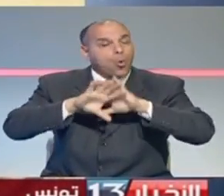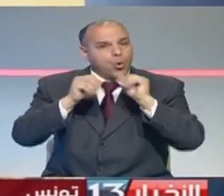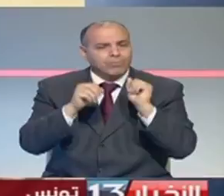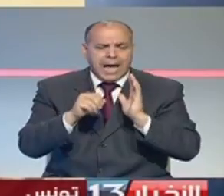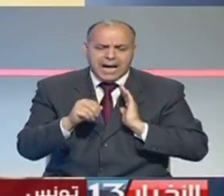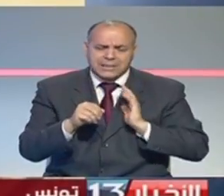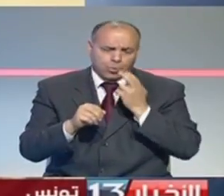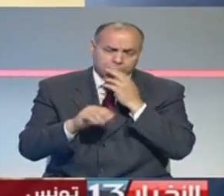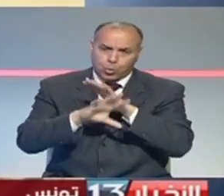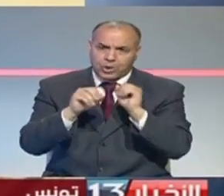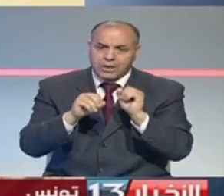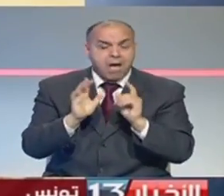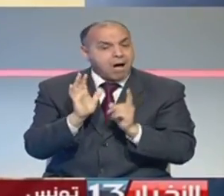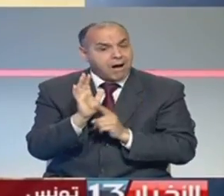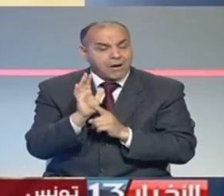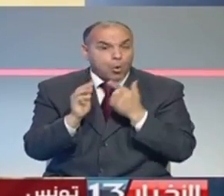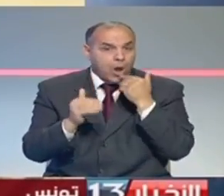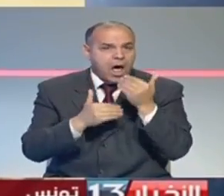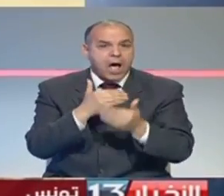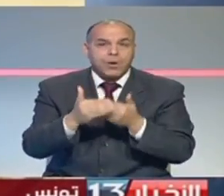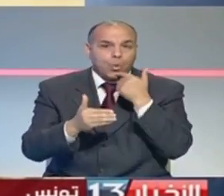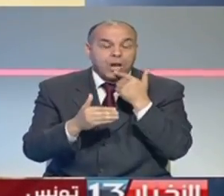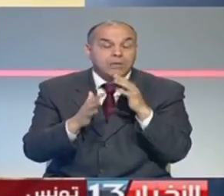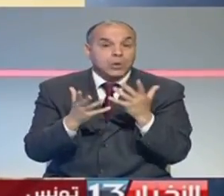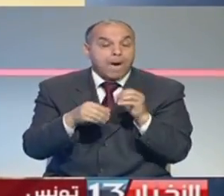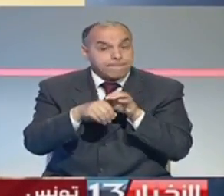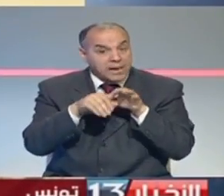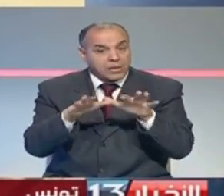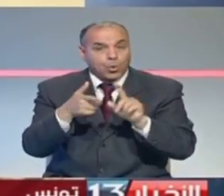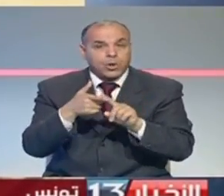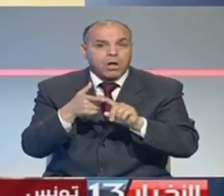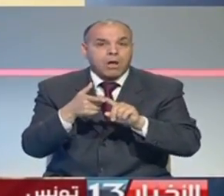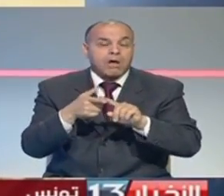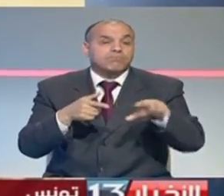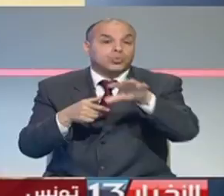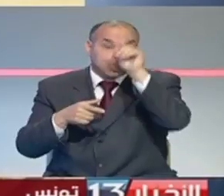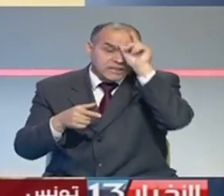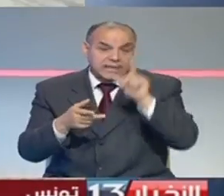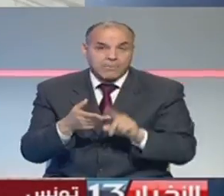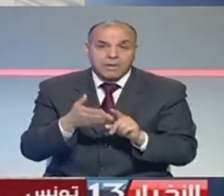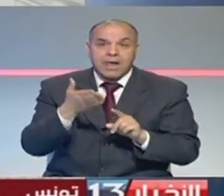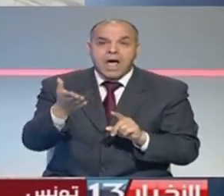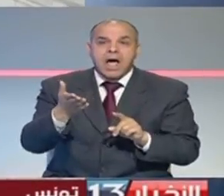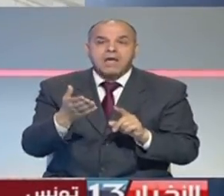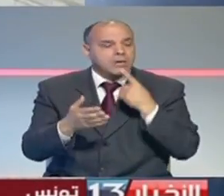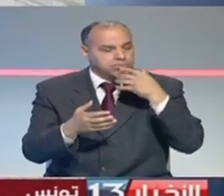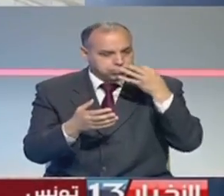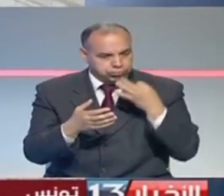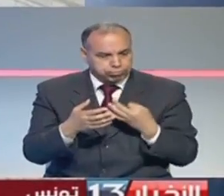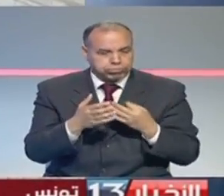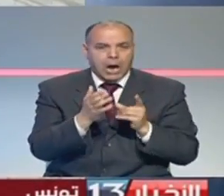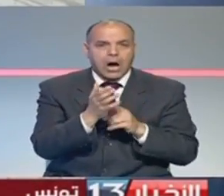قرارا يرتبط اساسا بتطور مسار الحاله الوبائيه في مختلف جهات البلاد ومدى الالتزام بضوابط